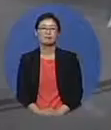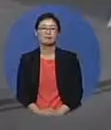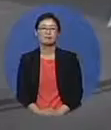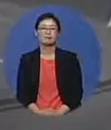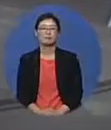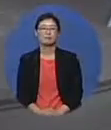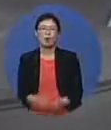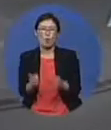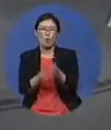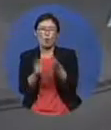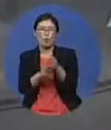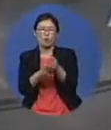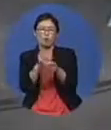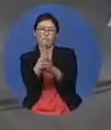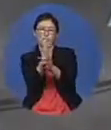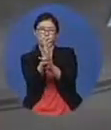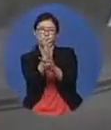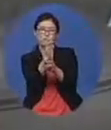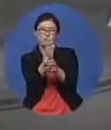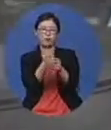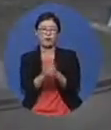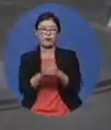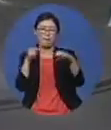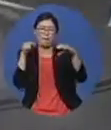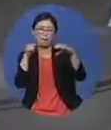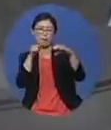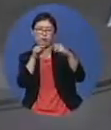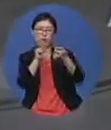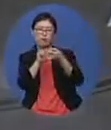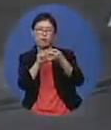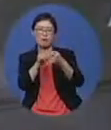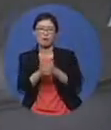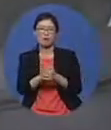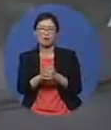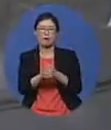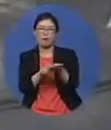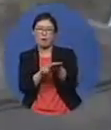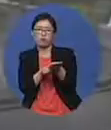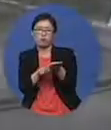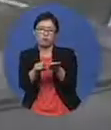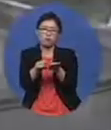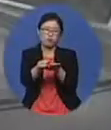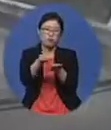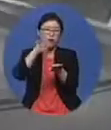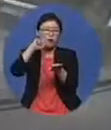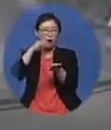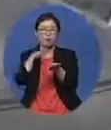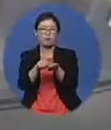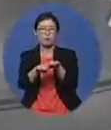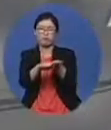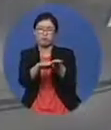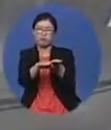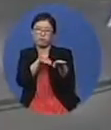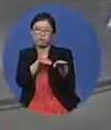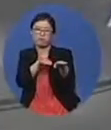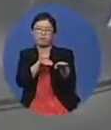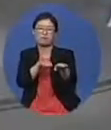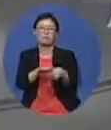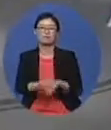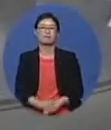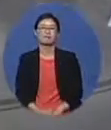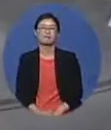구급차가 사이렌을 울리며 급히 터널 입구에 도착했지만 진입조차 어려울 정도로 꽉 막혔습니다.